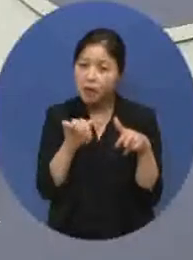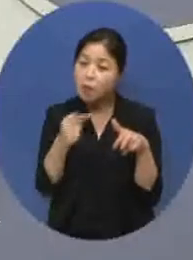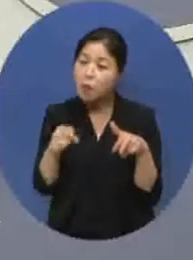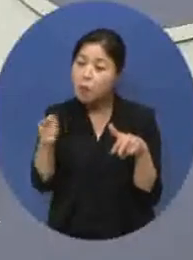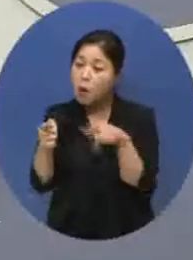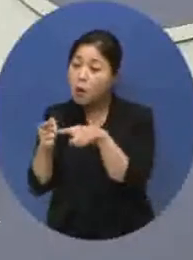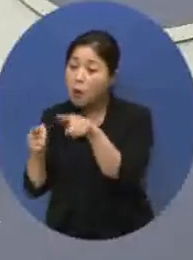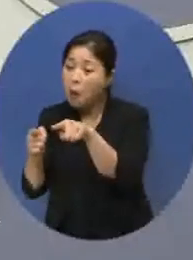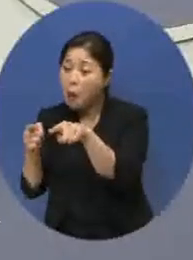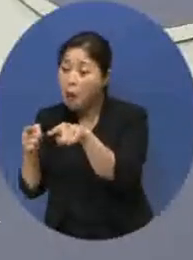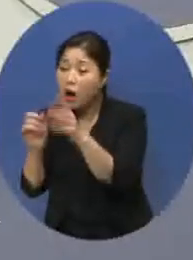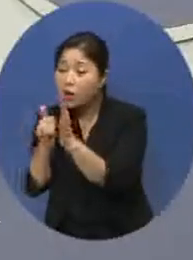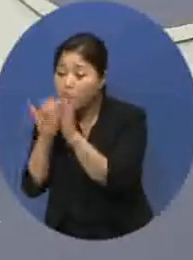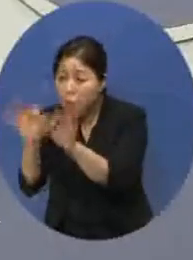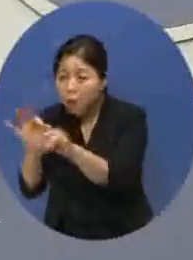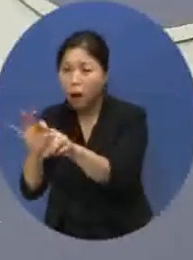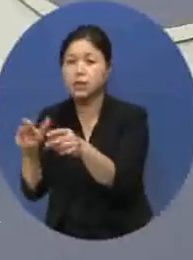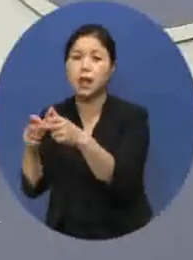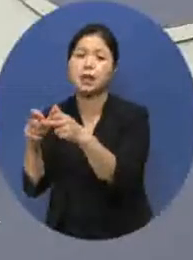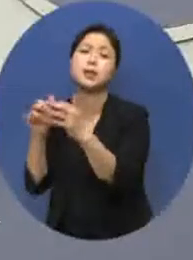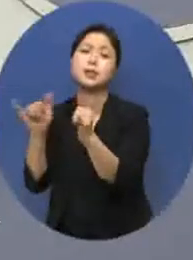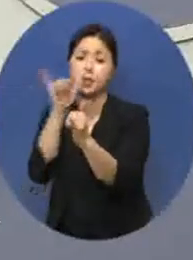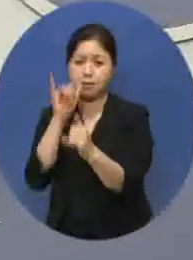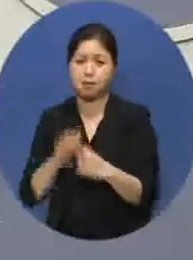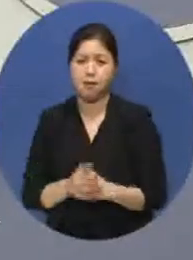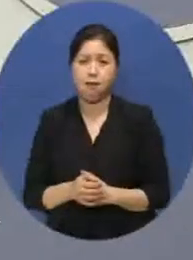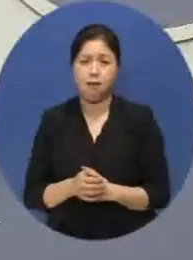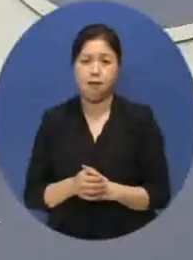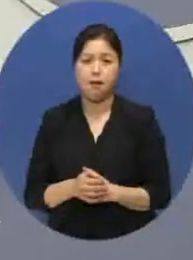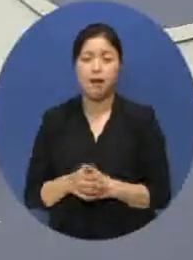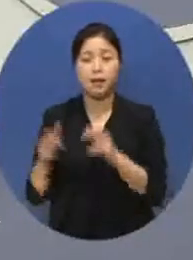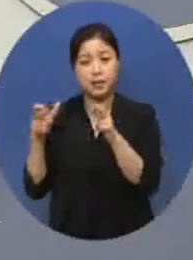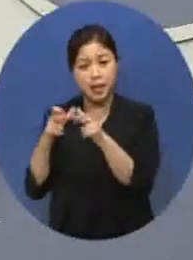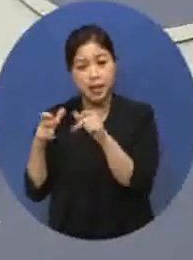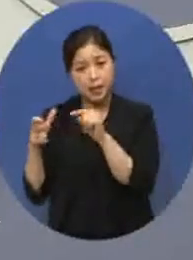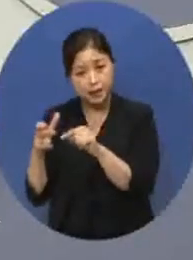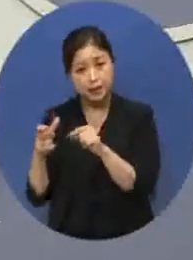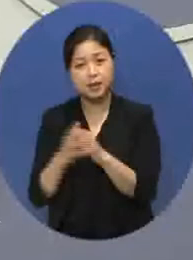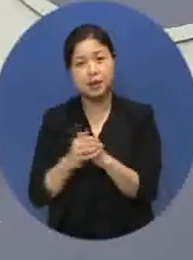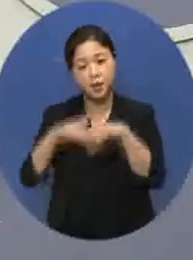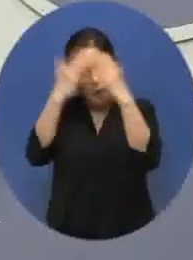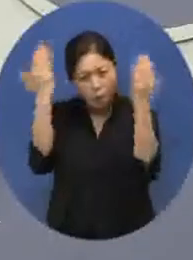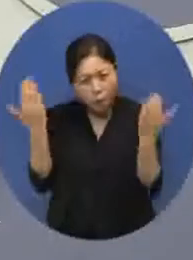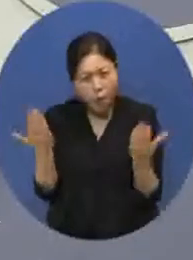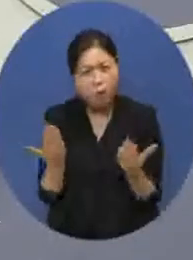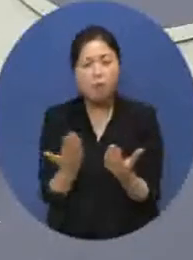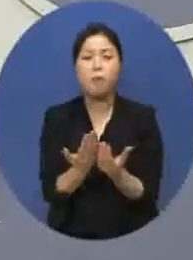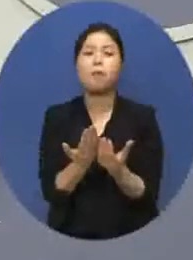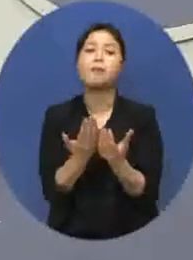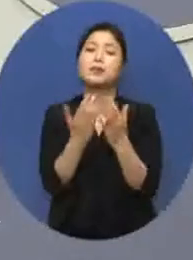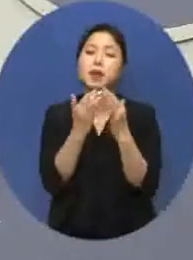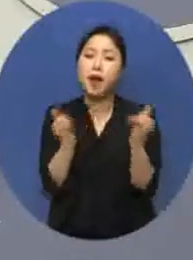건너가도 장애인이 있을 정도로 장애는 전체 인구의 뭐 약 한 10% 정도가